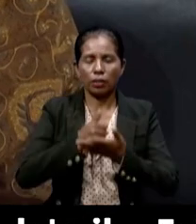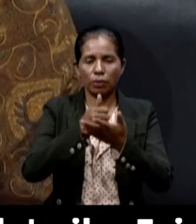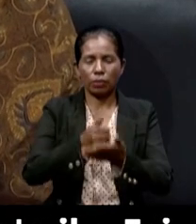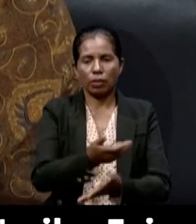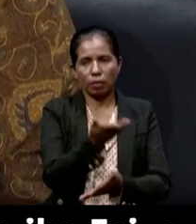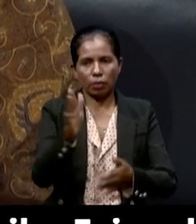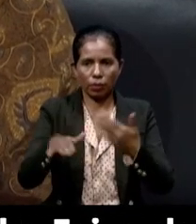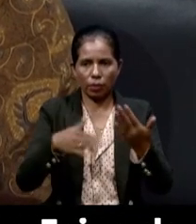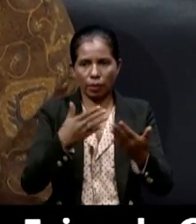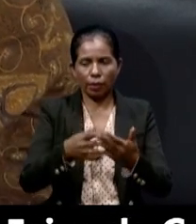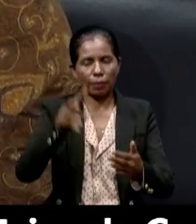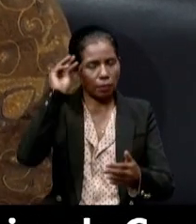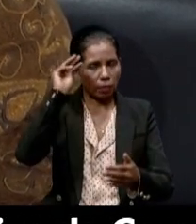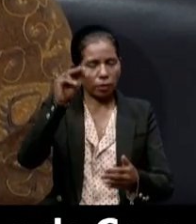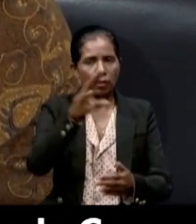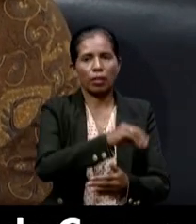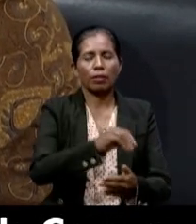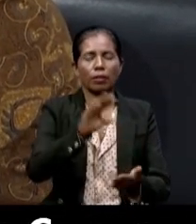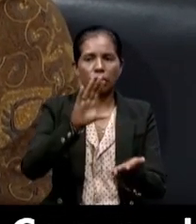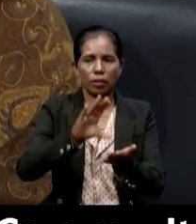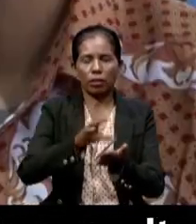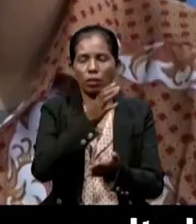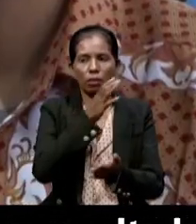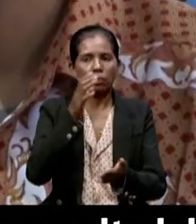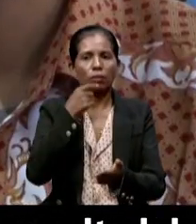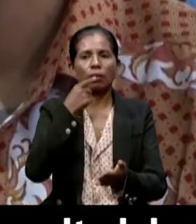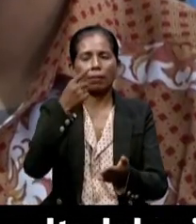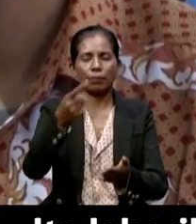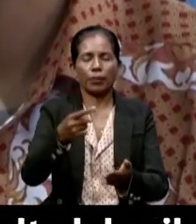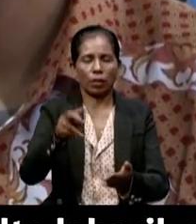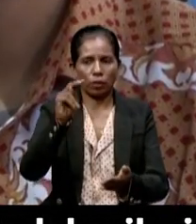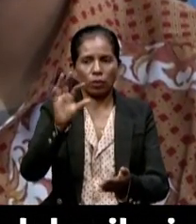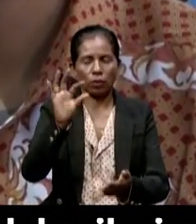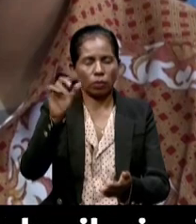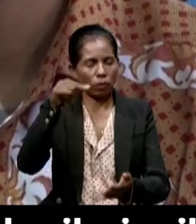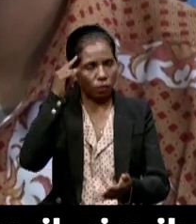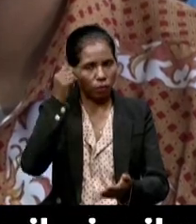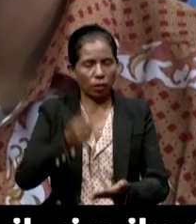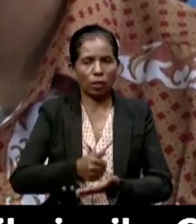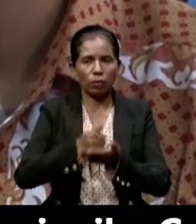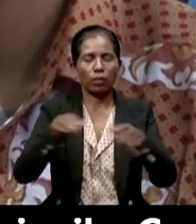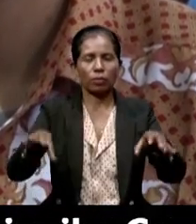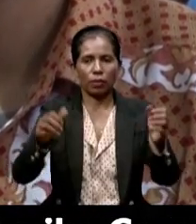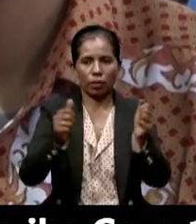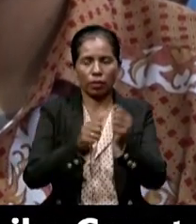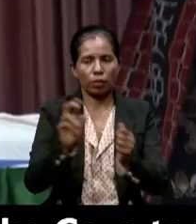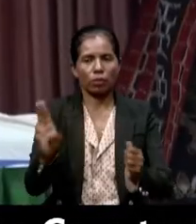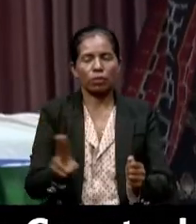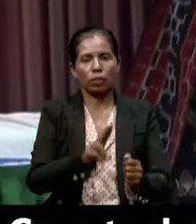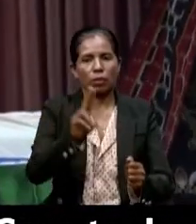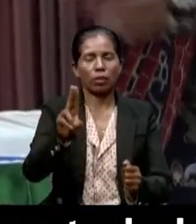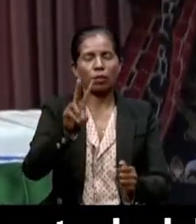Anda. Ministro Ensino Superior Ciência no Cultura Hateten, nono governo constitucional apoio a cooperação entre Universidade